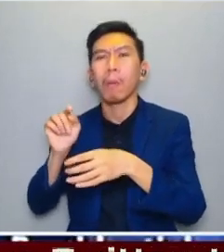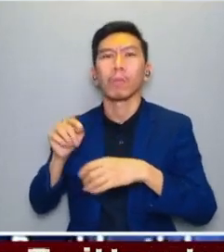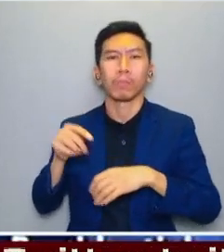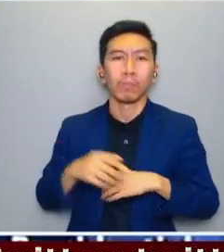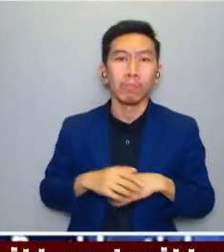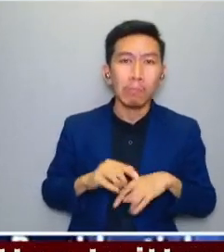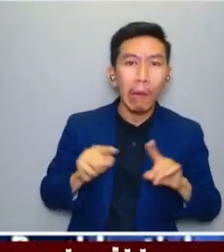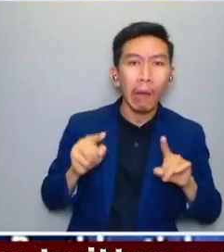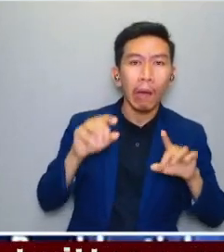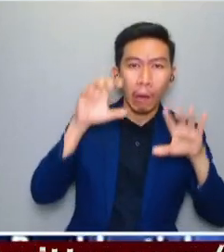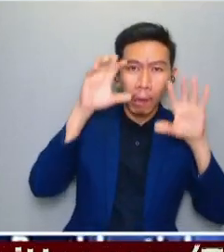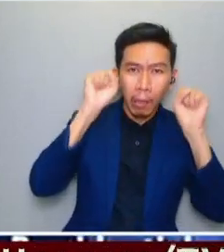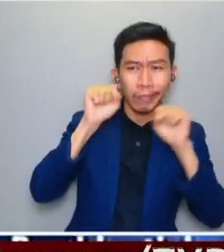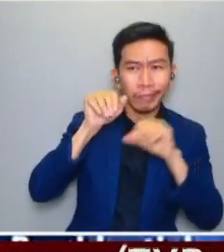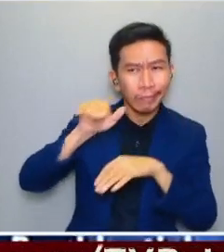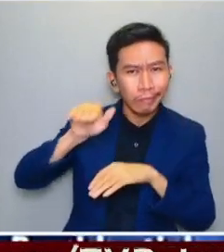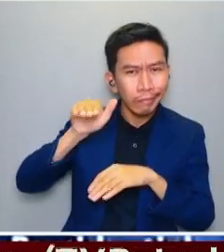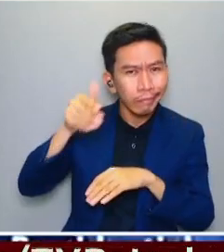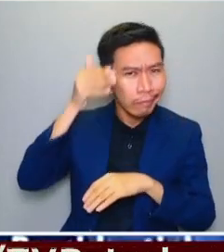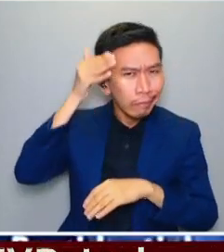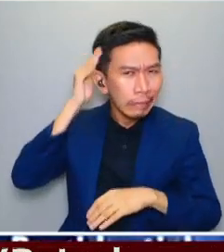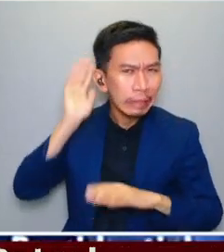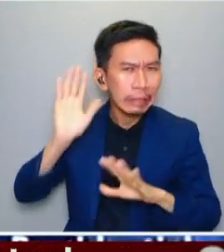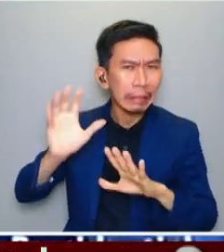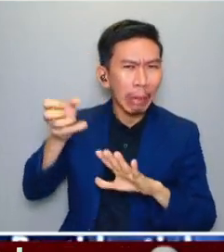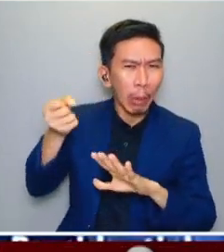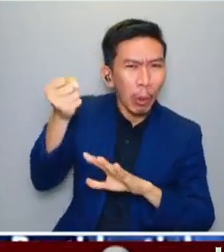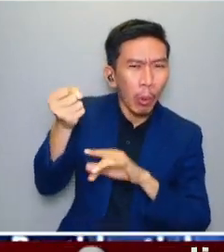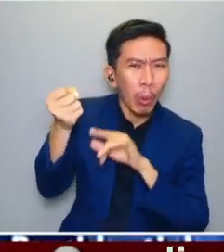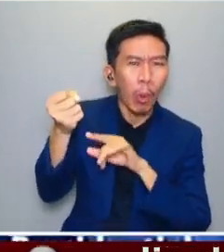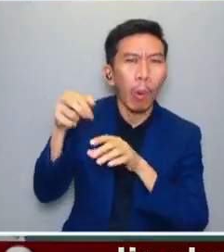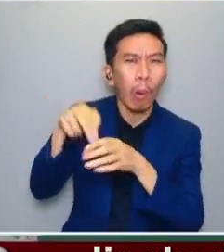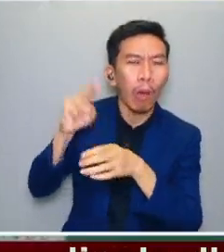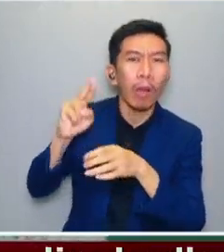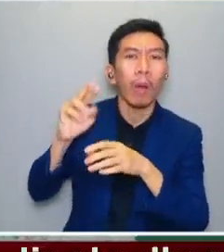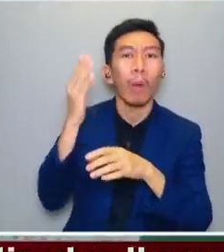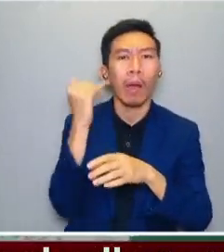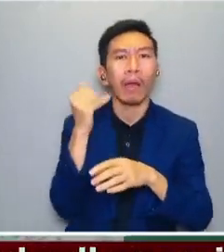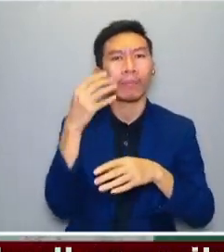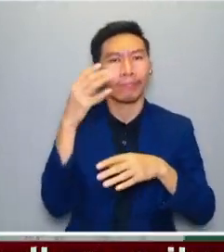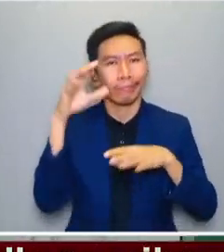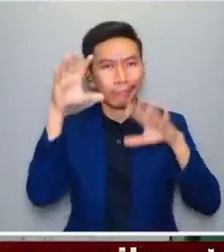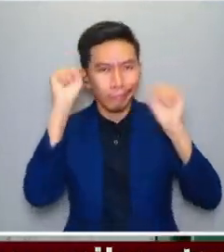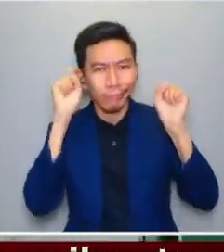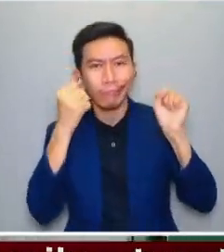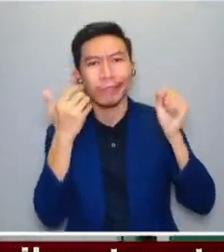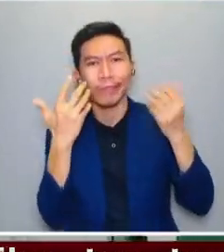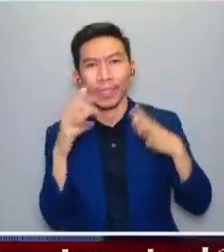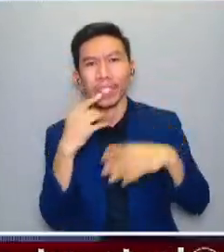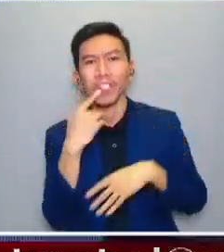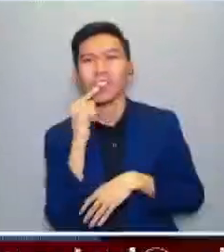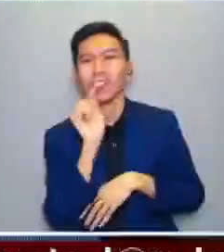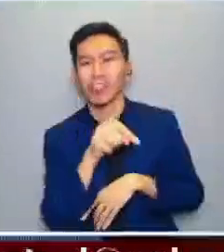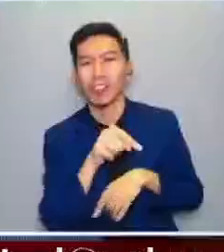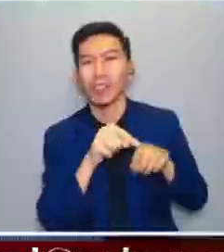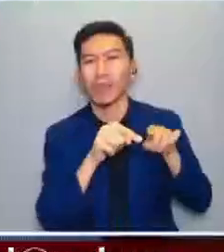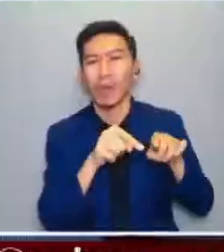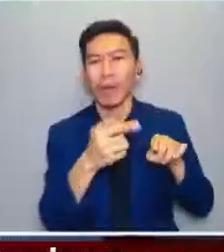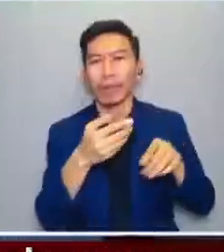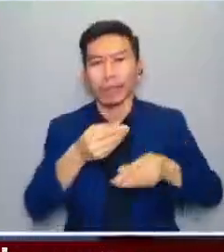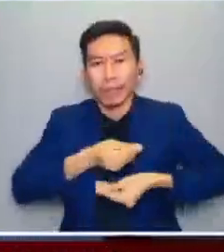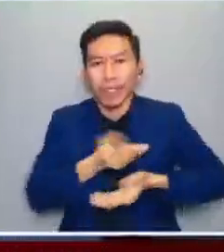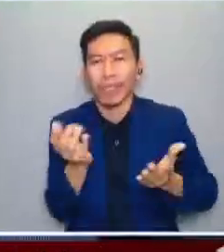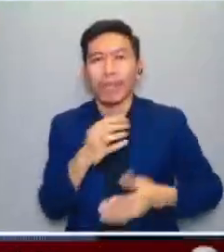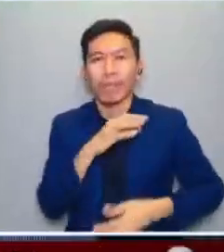huwag itong ituloy dahil nag-utos na si Pangulong Duterte na ibigay ang mga nabinbing benepisyo ng mga health worker sa loob